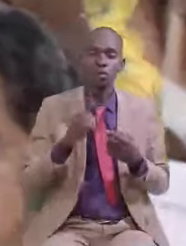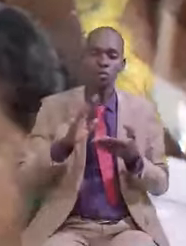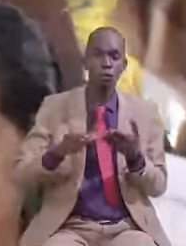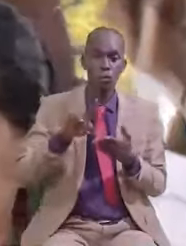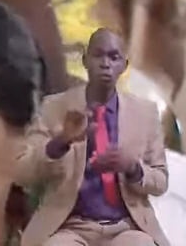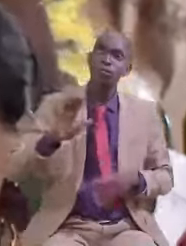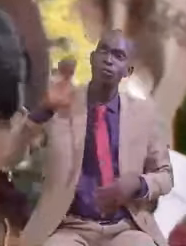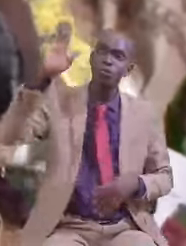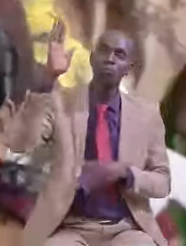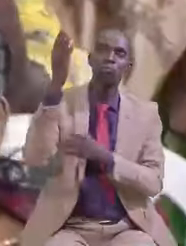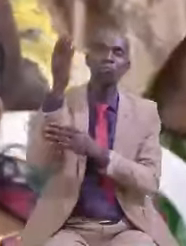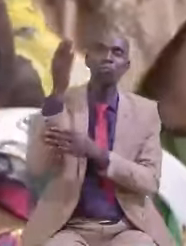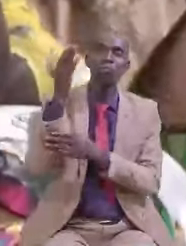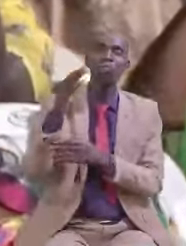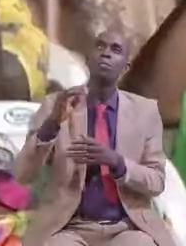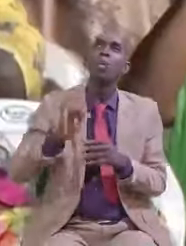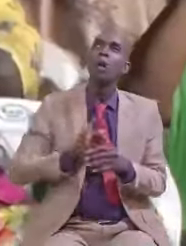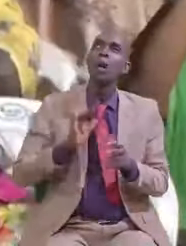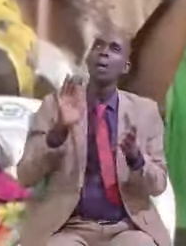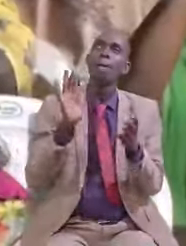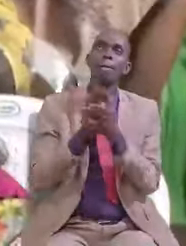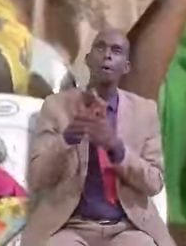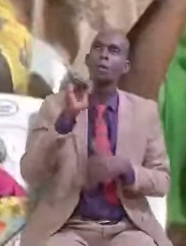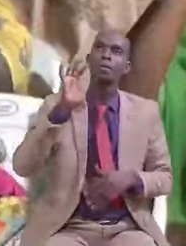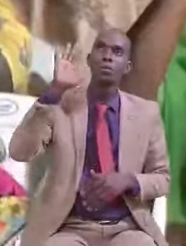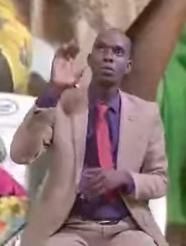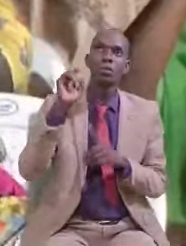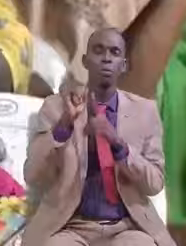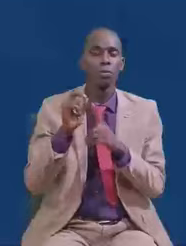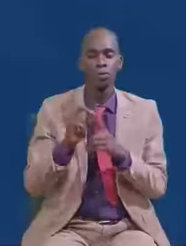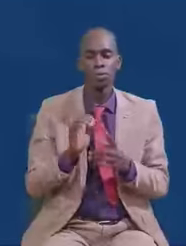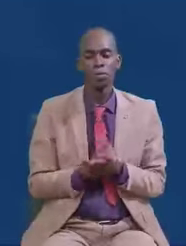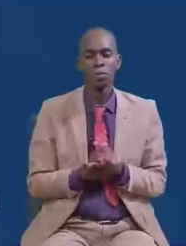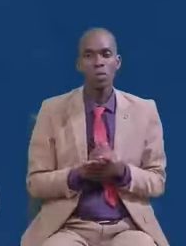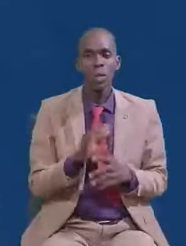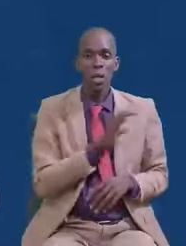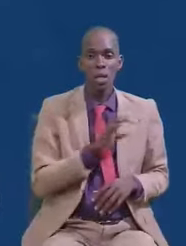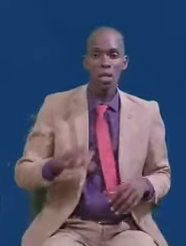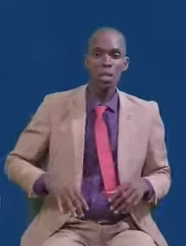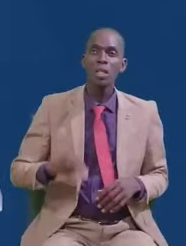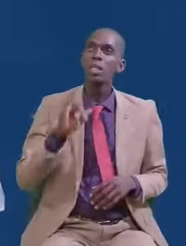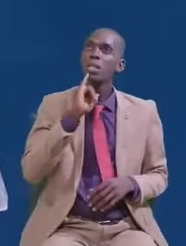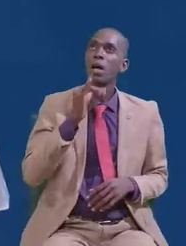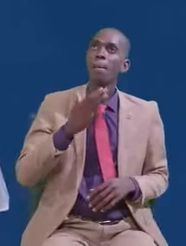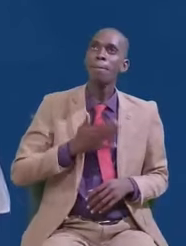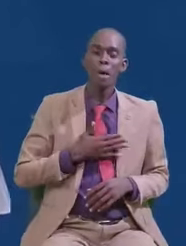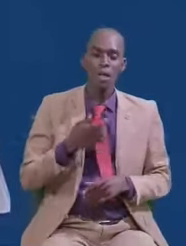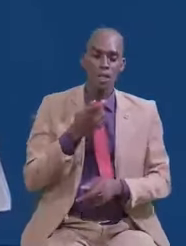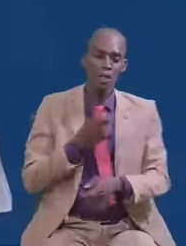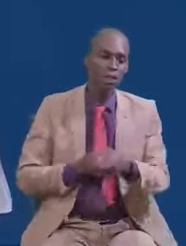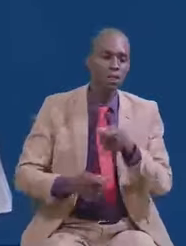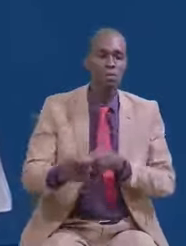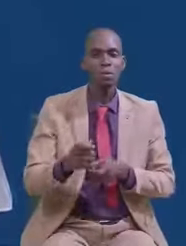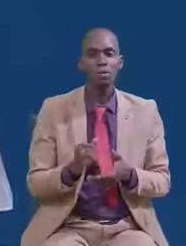je crois au rapport que Christ est mon substitut. Je